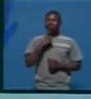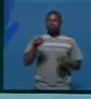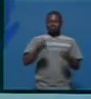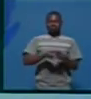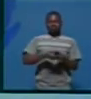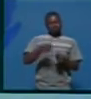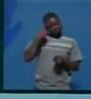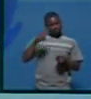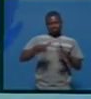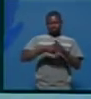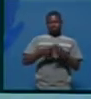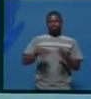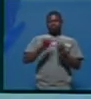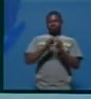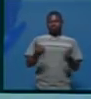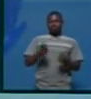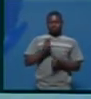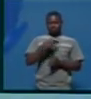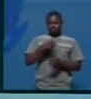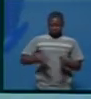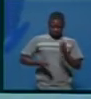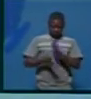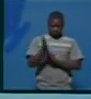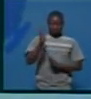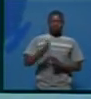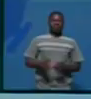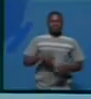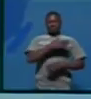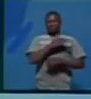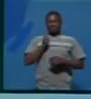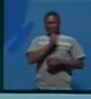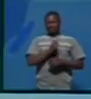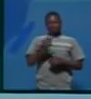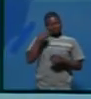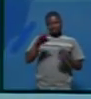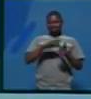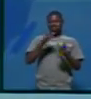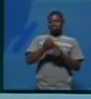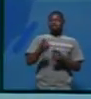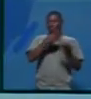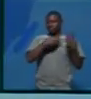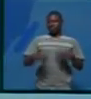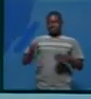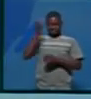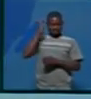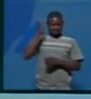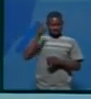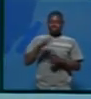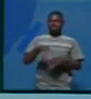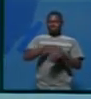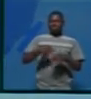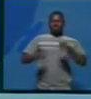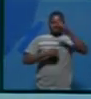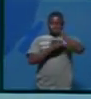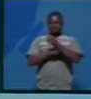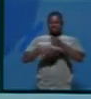ce journal, nous nous rendons en Allemagne où, en marge de la conférence de Munich sur la sécurité, le